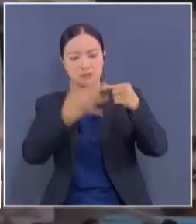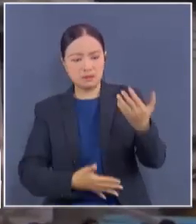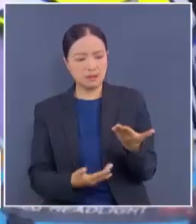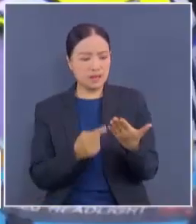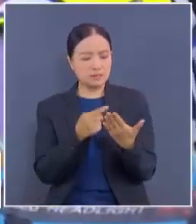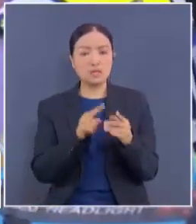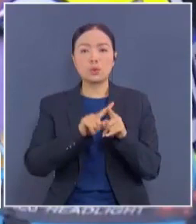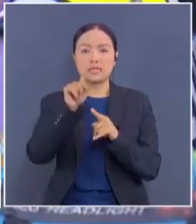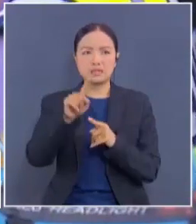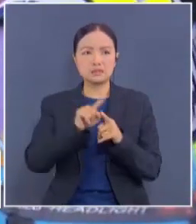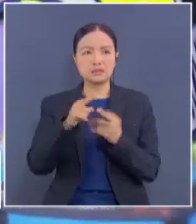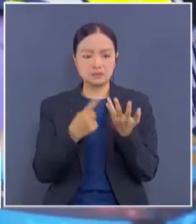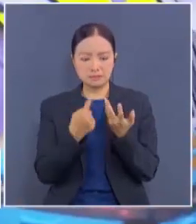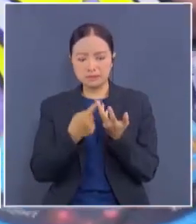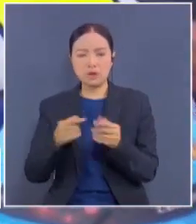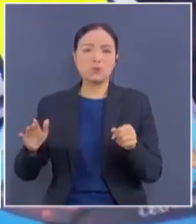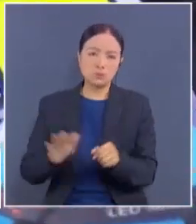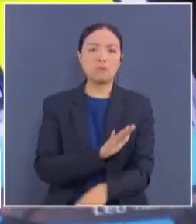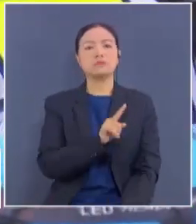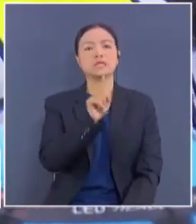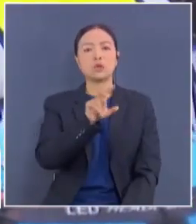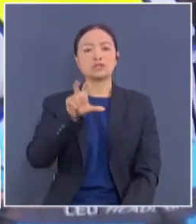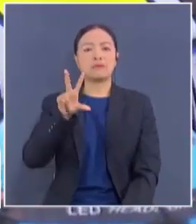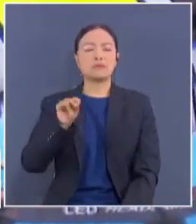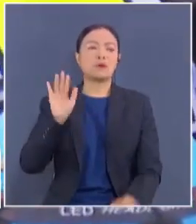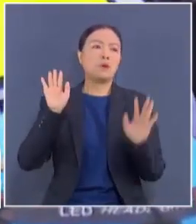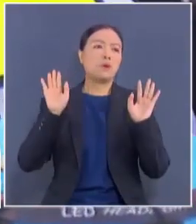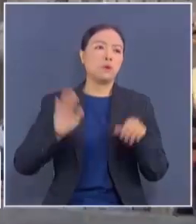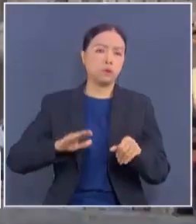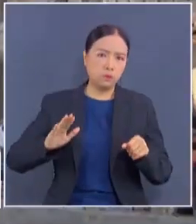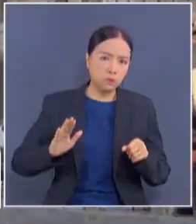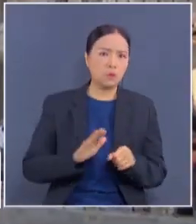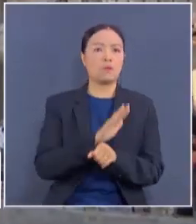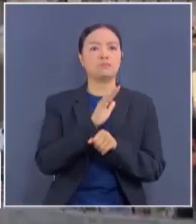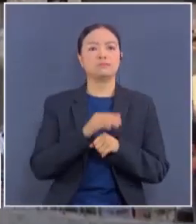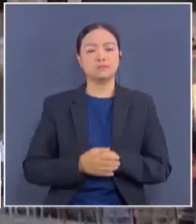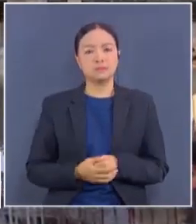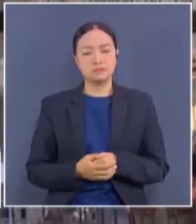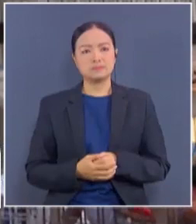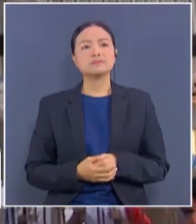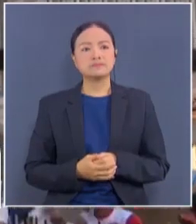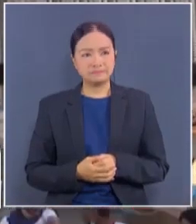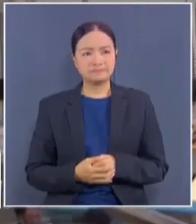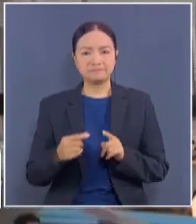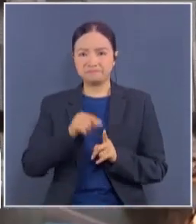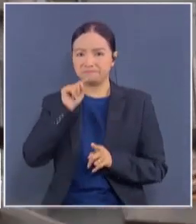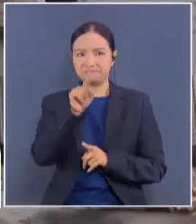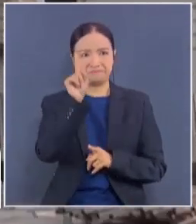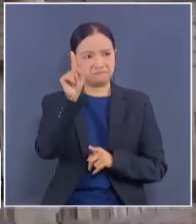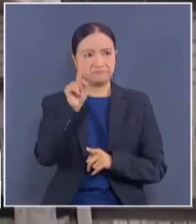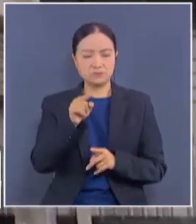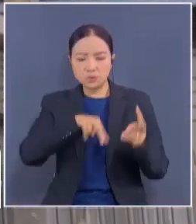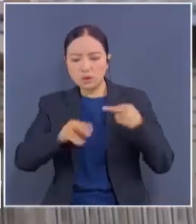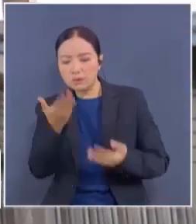ขานทีละคนเลยค่ะนับหัวจนครบ130คนนับได้ครบทั้งหมดที่ออกไปปฏิบัติงานจึงมีคำสั่งให้ยุติการค้น